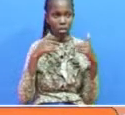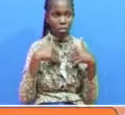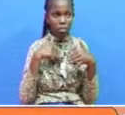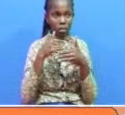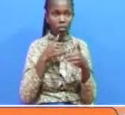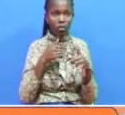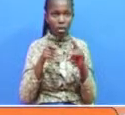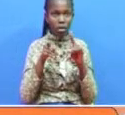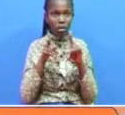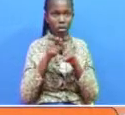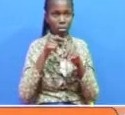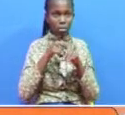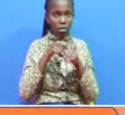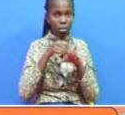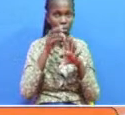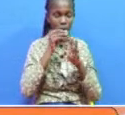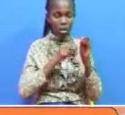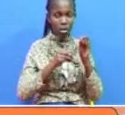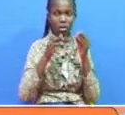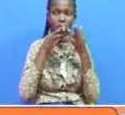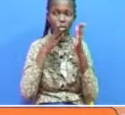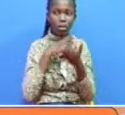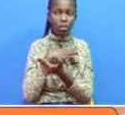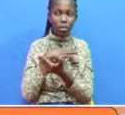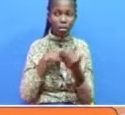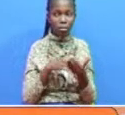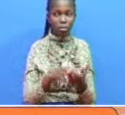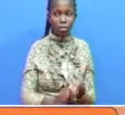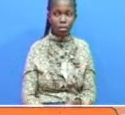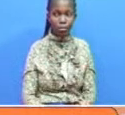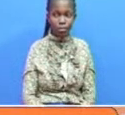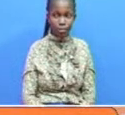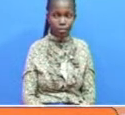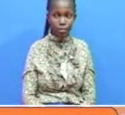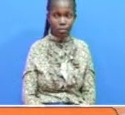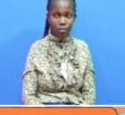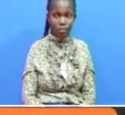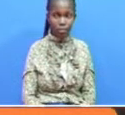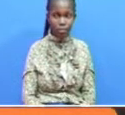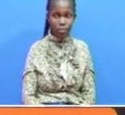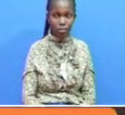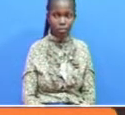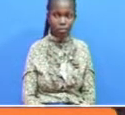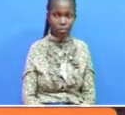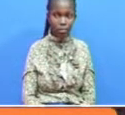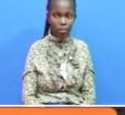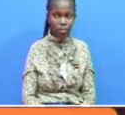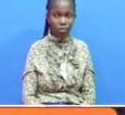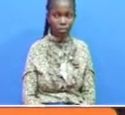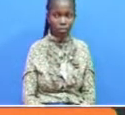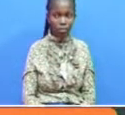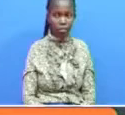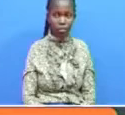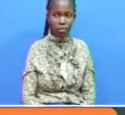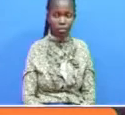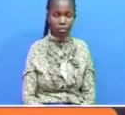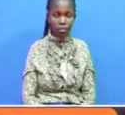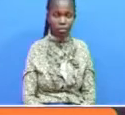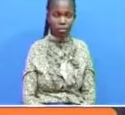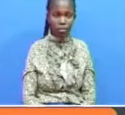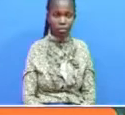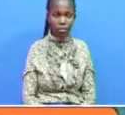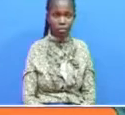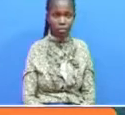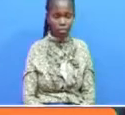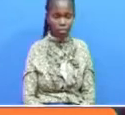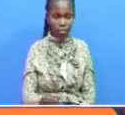na itina wa usakuwa ni monene. Onesmas Chalo ni mwandiku itua Mugo. Hedi dhinyanze moyumba kituyo dhilo ni wasuwe ni